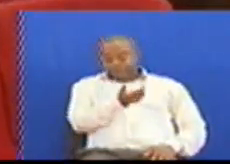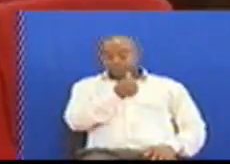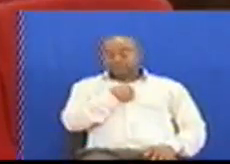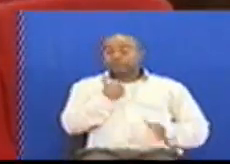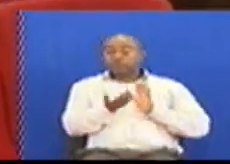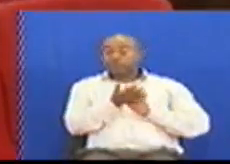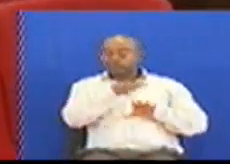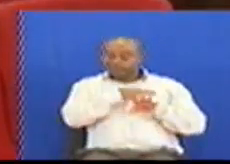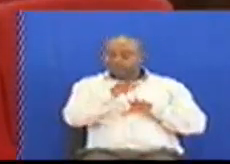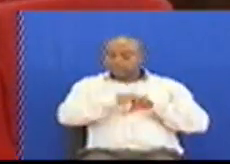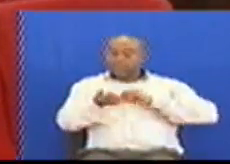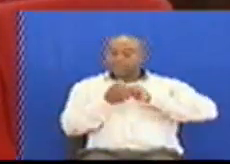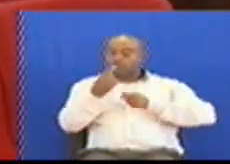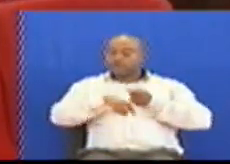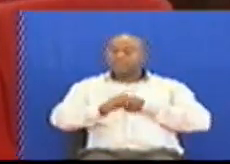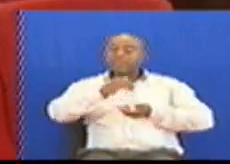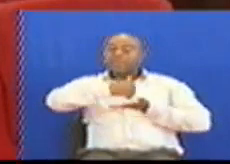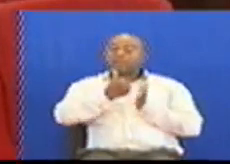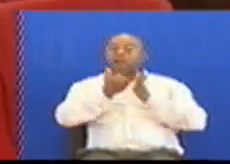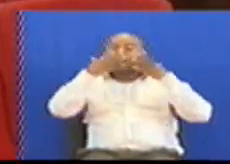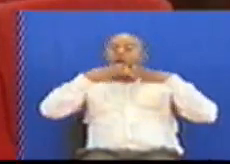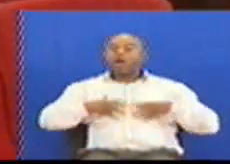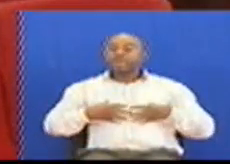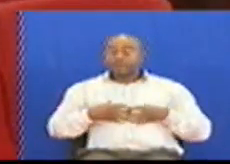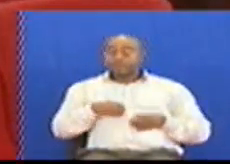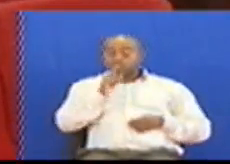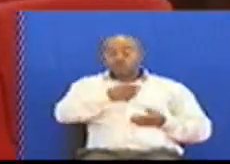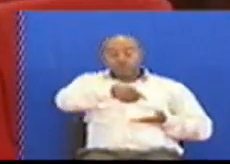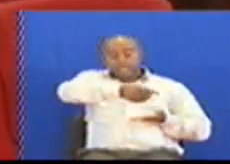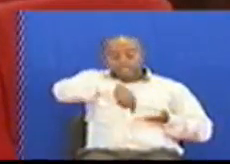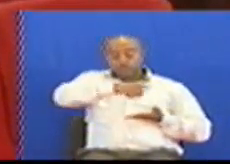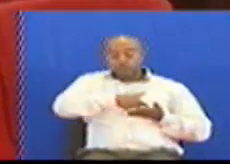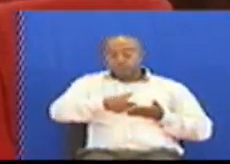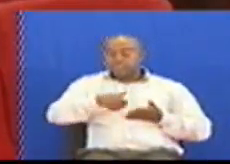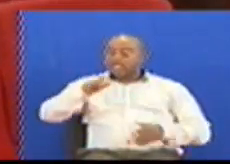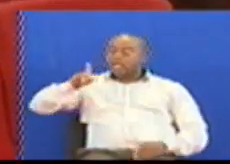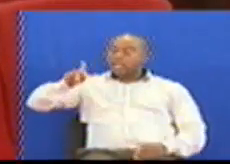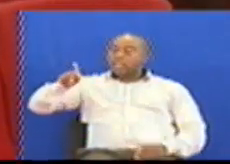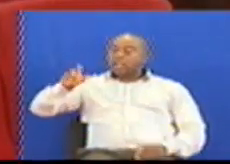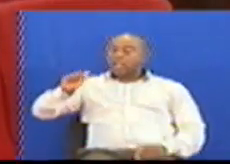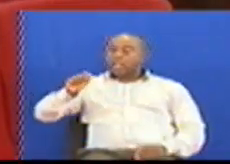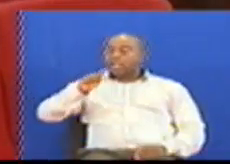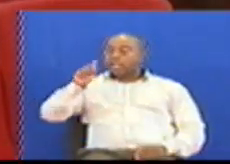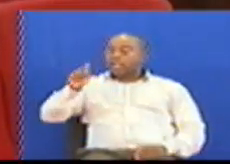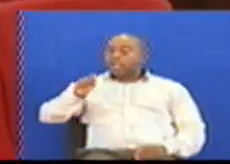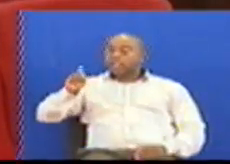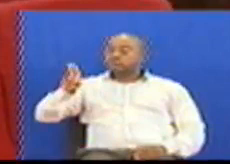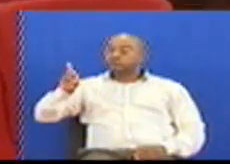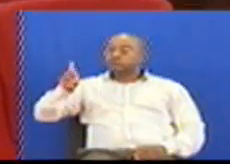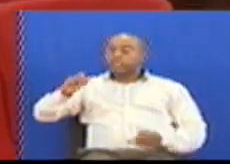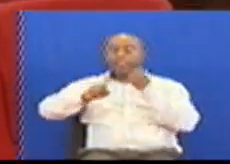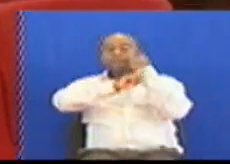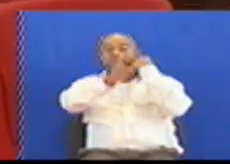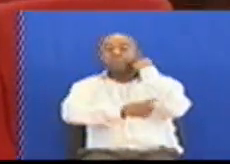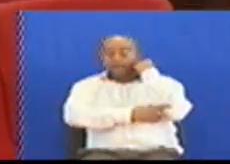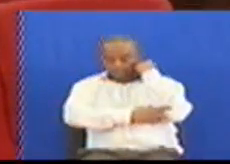ndani ya sekta ya afya. Tunacho kituo cha Kazura Mimba, wananchi pamoja na mfuko wa jimbo tumeweka jitihada za